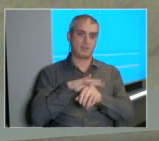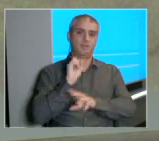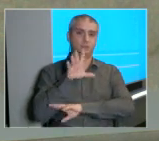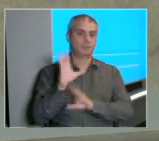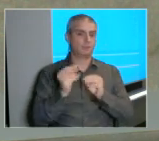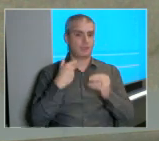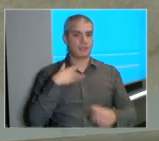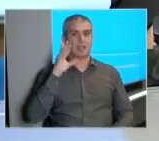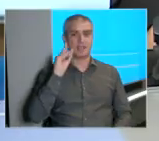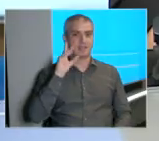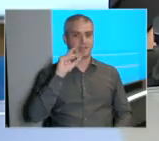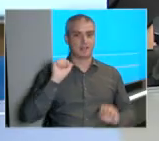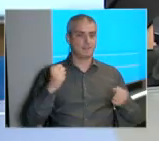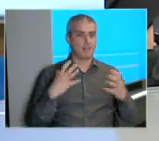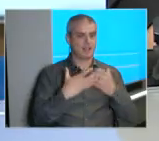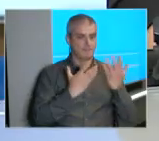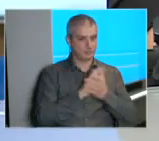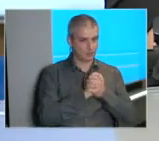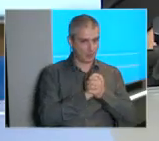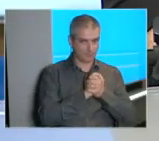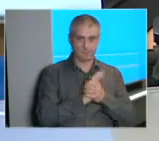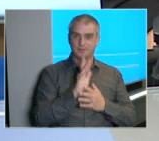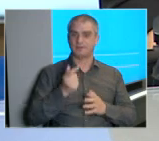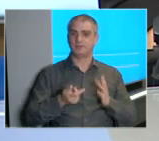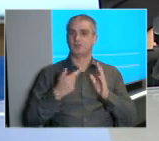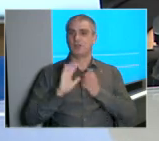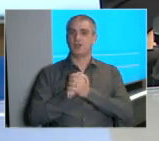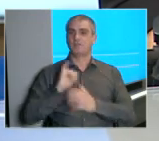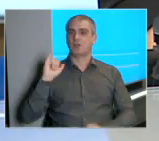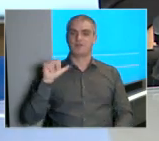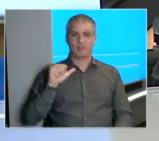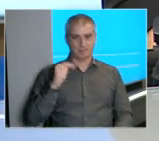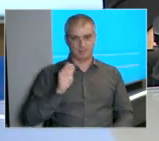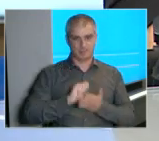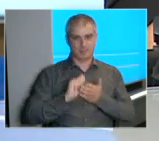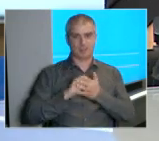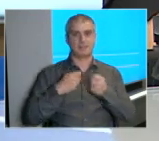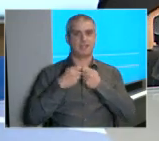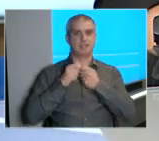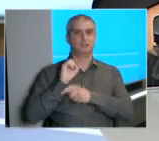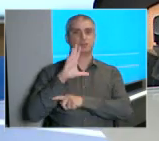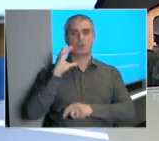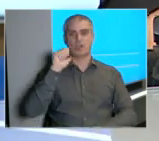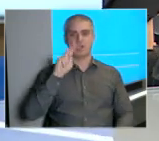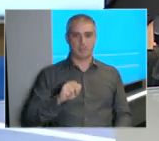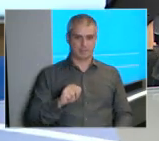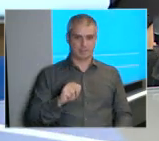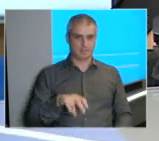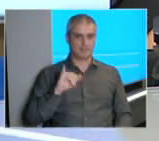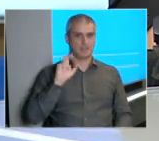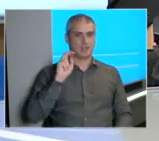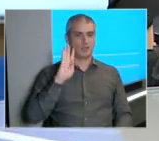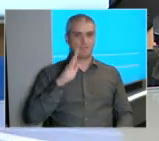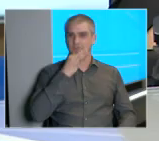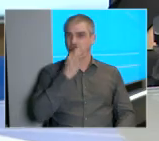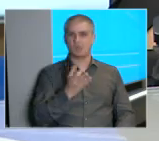הזה יחד איתי, דינה דיין, פעילה חברתית. שלום, שלום דינה. שלום, נעים מאוד. ושלום ליעקב אחימאיר, עיתונאי תאגיד השידור. כאן, יעקב, קודם